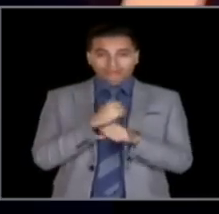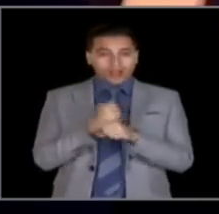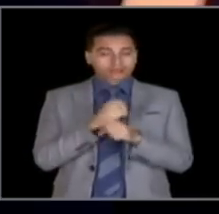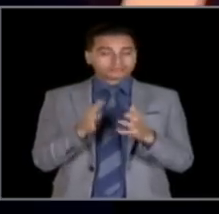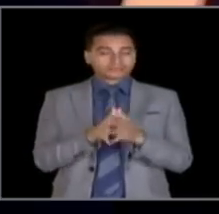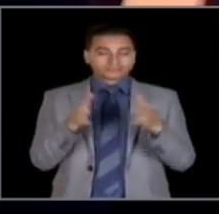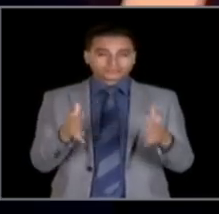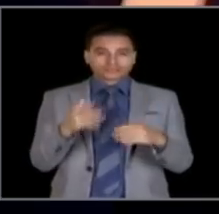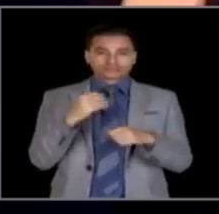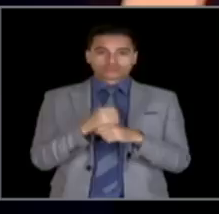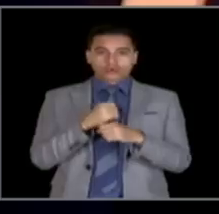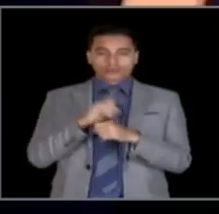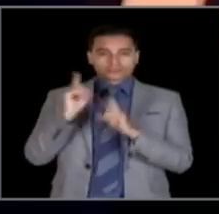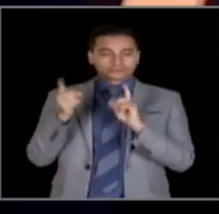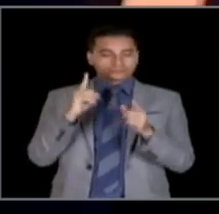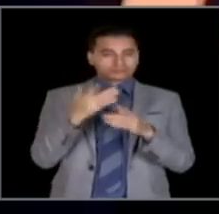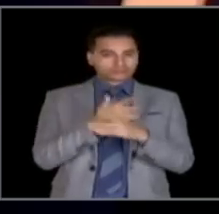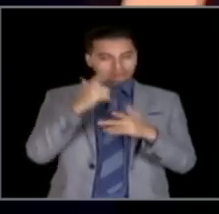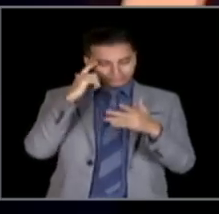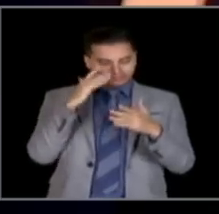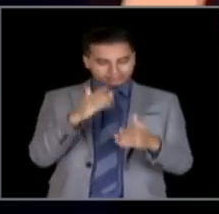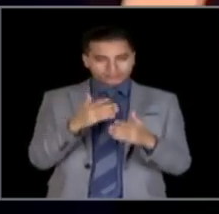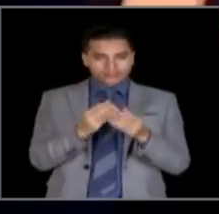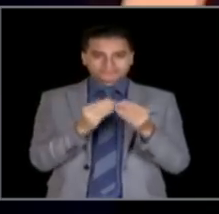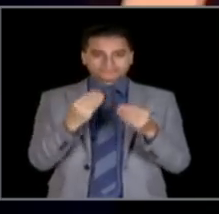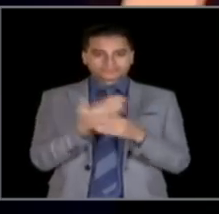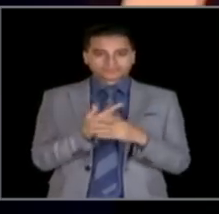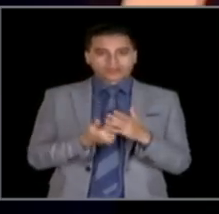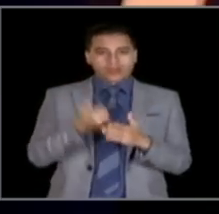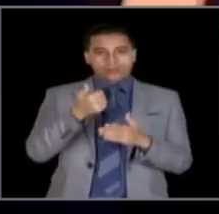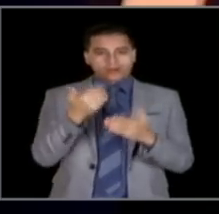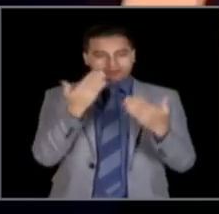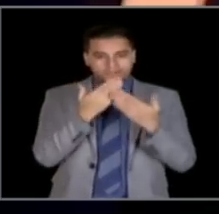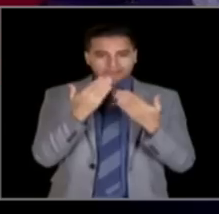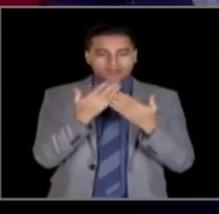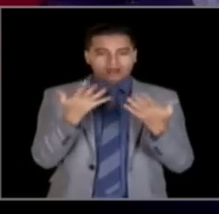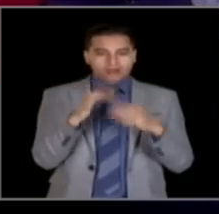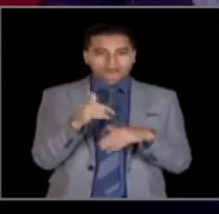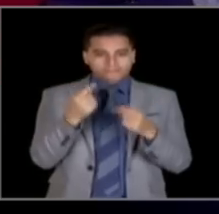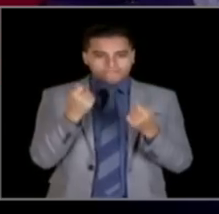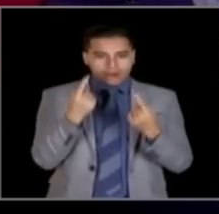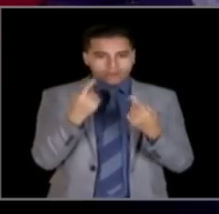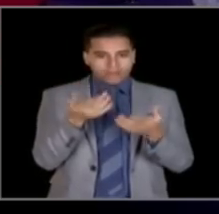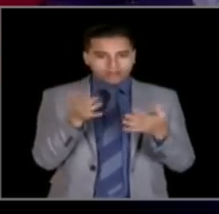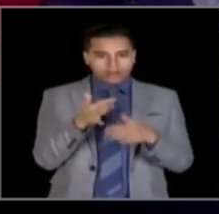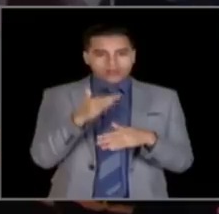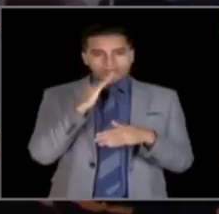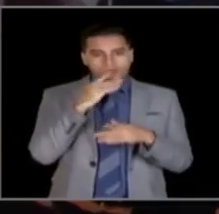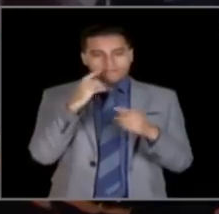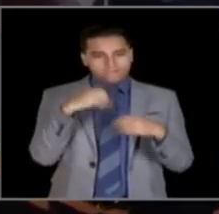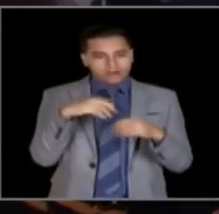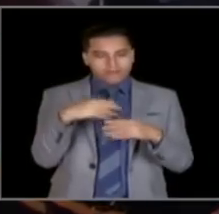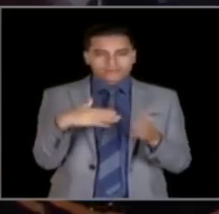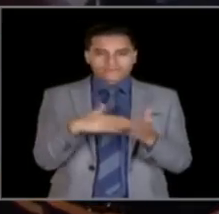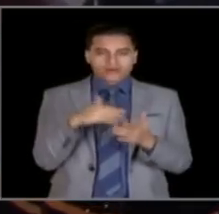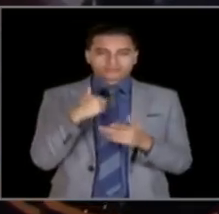كنا ساعات بنسيب شغلنا، كنا بنضحي بحاجات كتير جدا عشان نذاكر اكتر وناخد معلومات اكتر، فربنا كرمنا الحمد